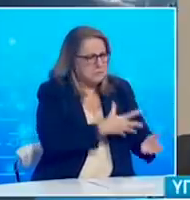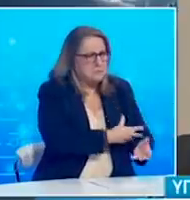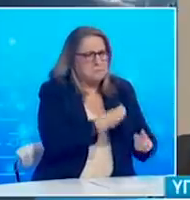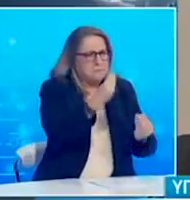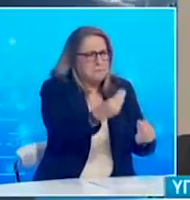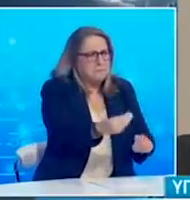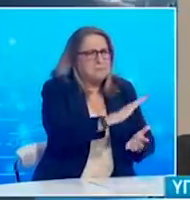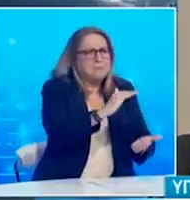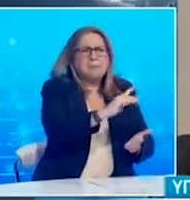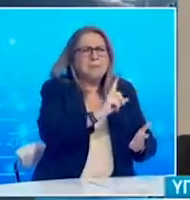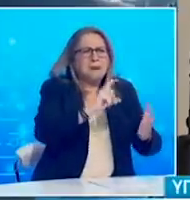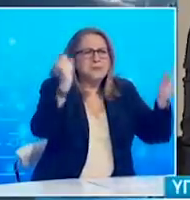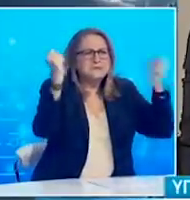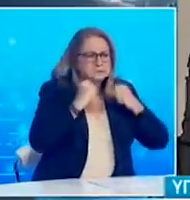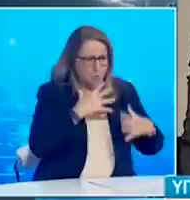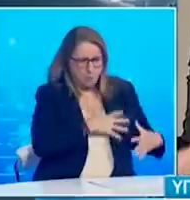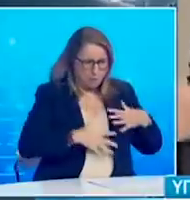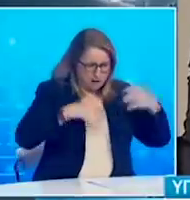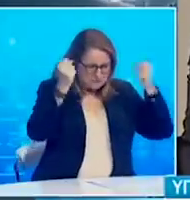αίμα παραπάνω. Ευχαριστώ πολύ. Κυρία Σπαλαδόρο,